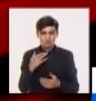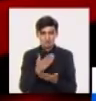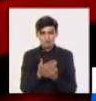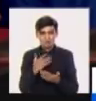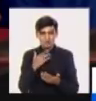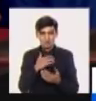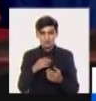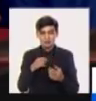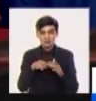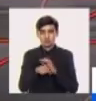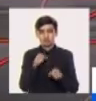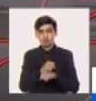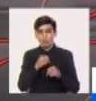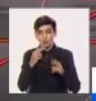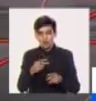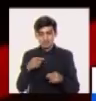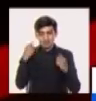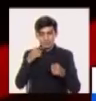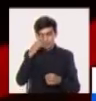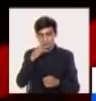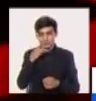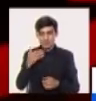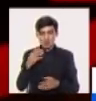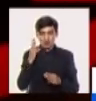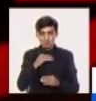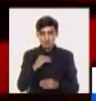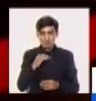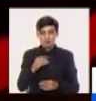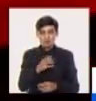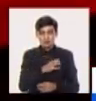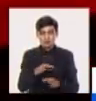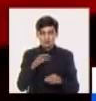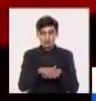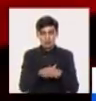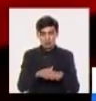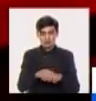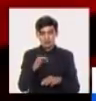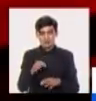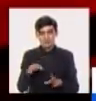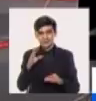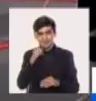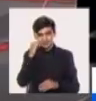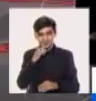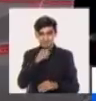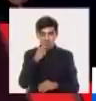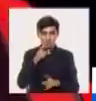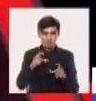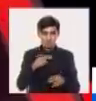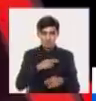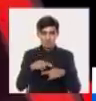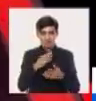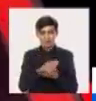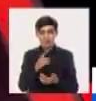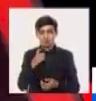Рухани мәдениет жоқ. Қалай тоқтатасыз қазақтың тойын? Мемлекеттің байлығы адам ғой. Халық қой. Бүкіл қарияларымыз сыпырып жатыр. Әрбір азаматқа 100